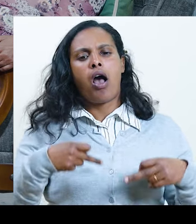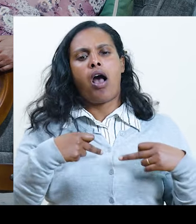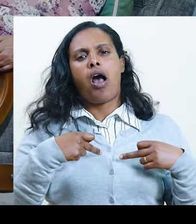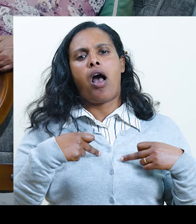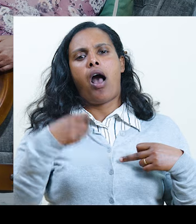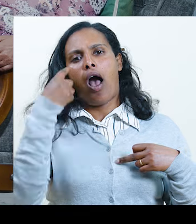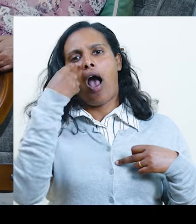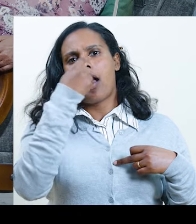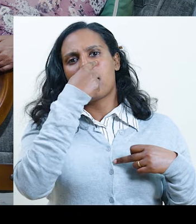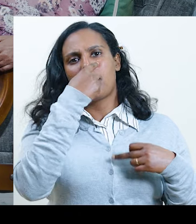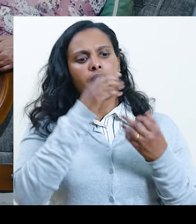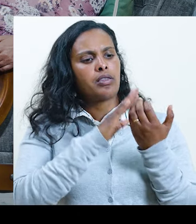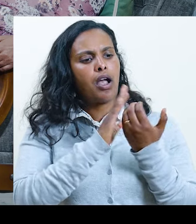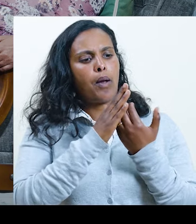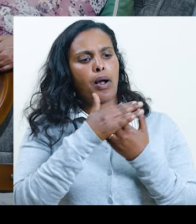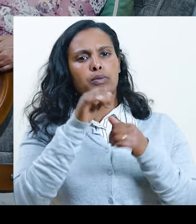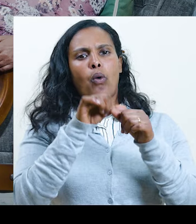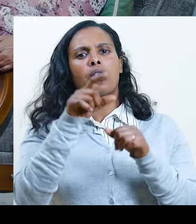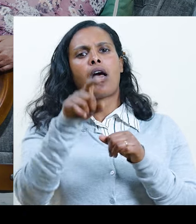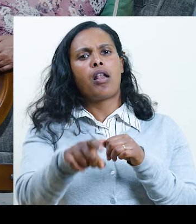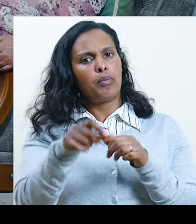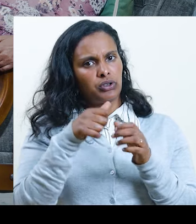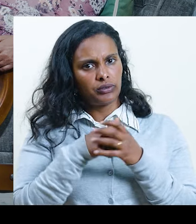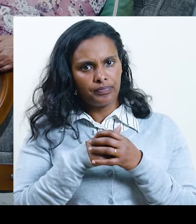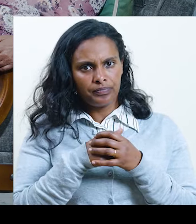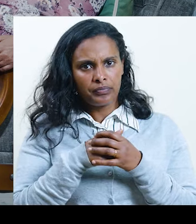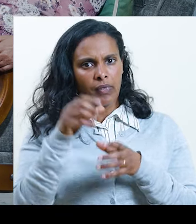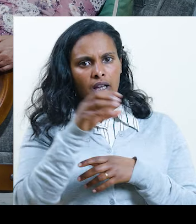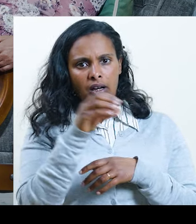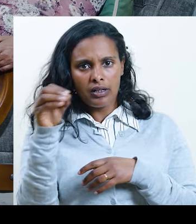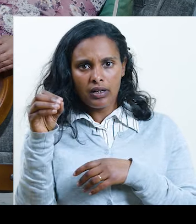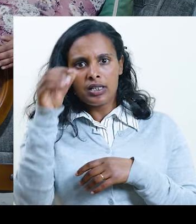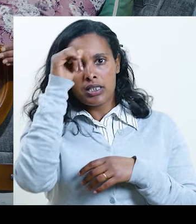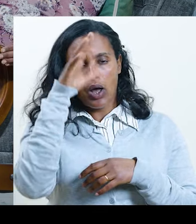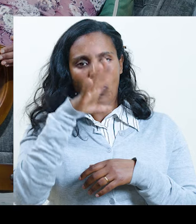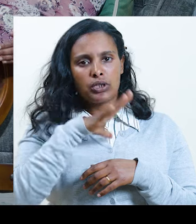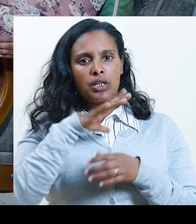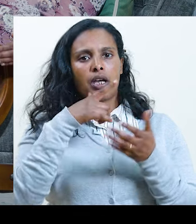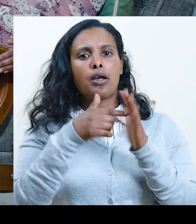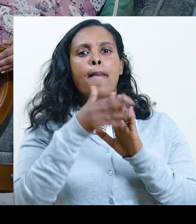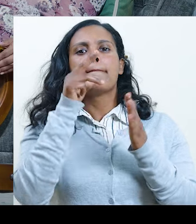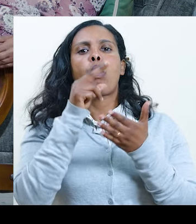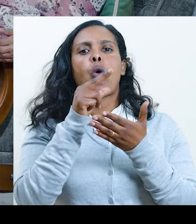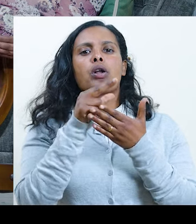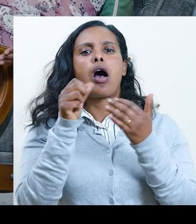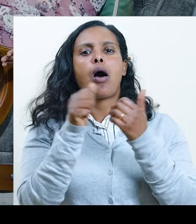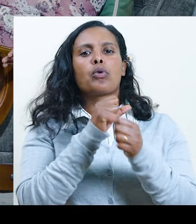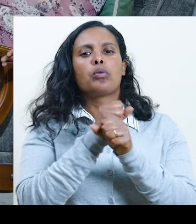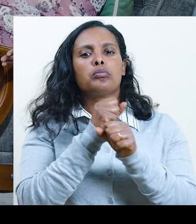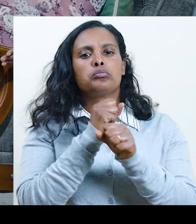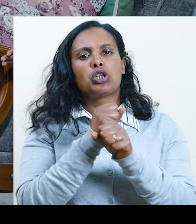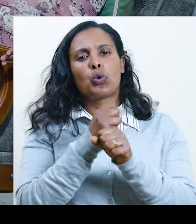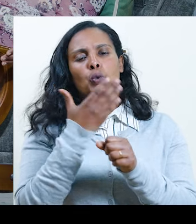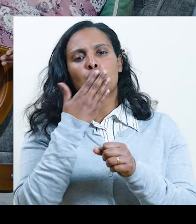ነው የተለገሰልሽ እና ተንከባክበሽ ማቆየት አለብሽ። እና ሰዎች ይህንን በጎነት